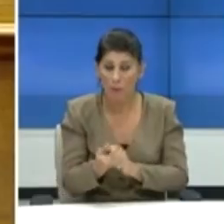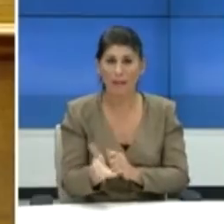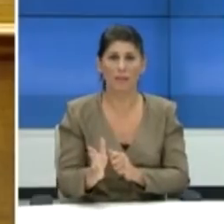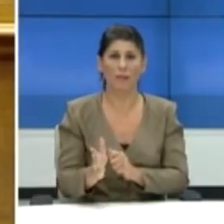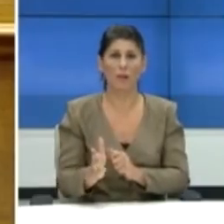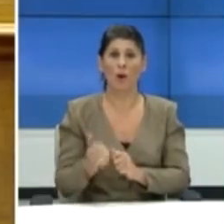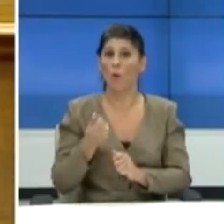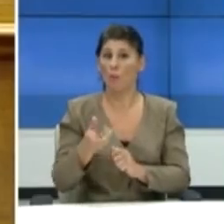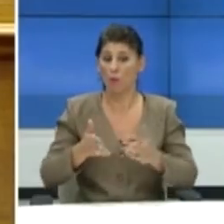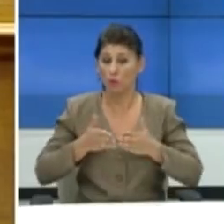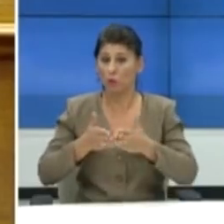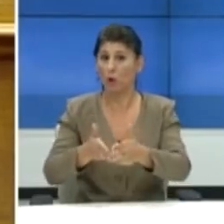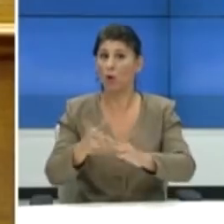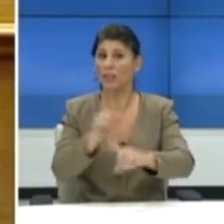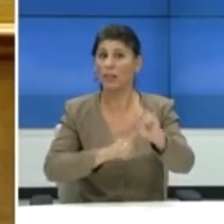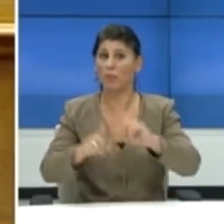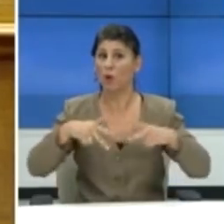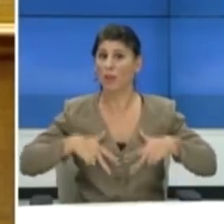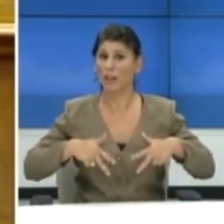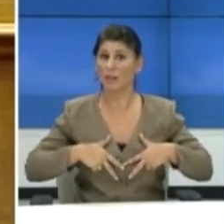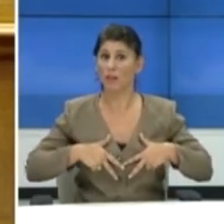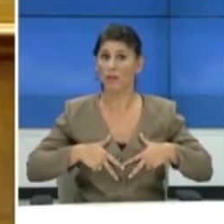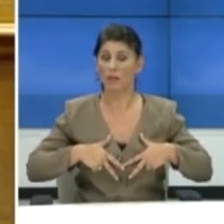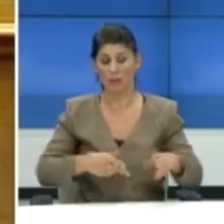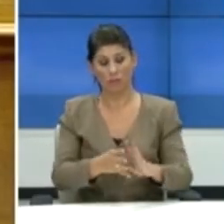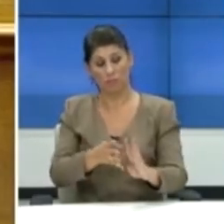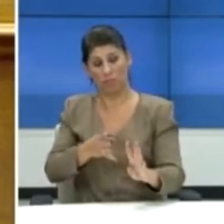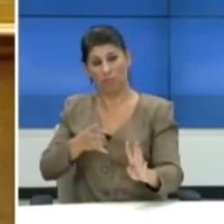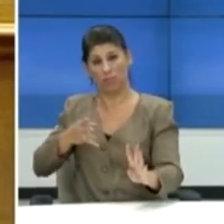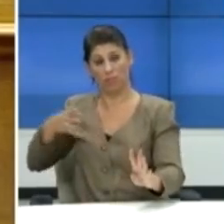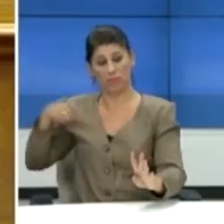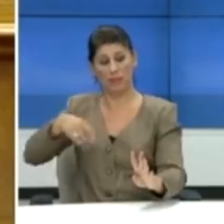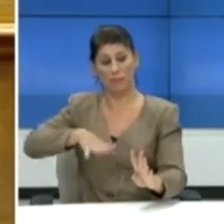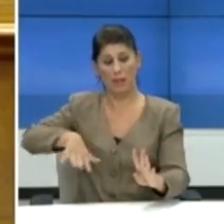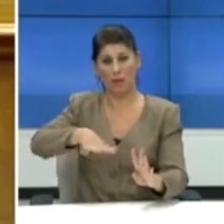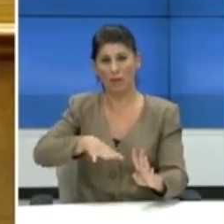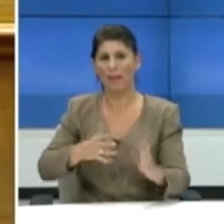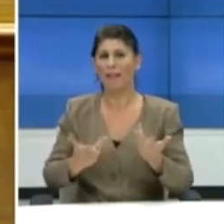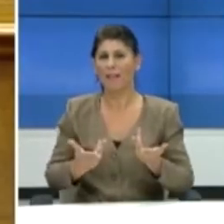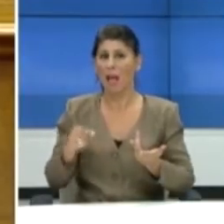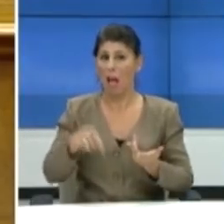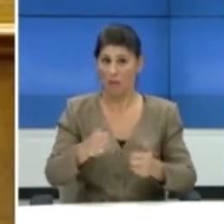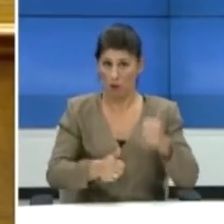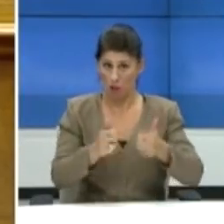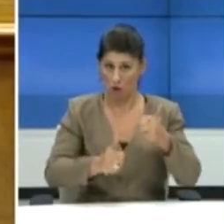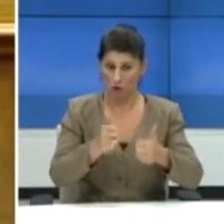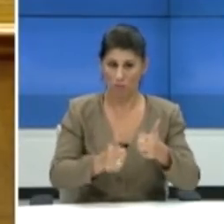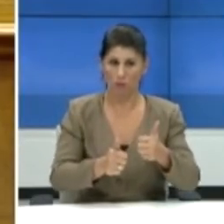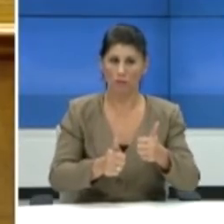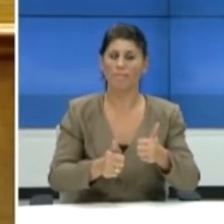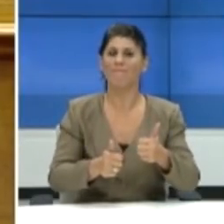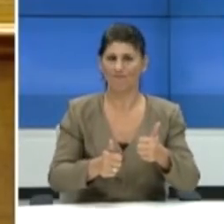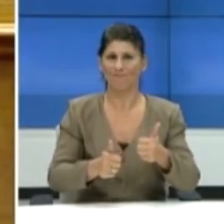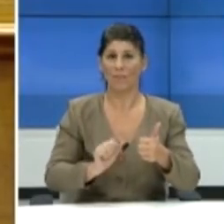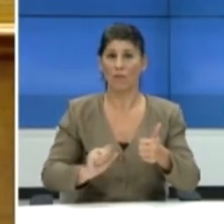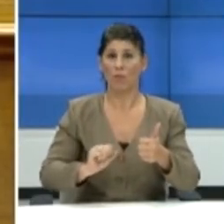πόσοι στόλοι και ποιων χωρών έχουν παραταχθεί στην περιοχή. Γιατί αυτοί οι ανταγωνισμοί